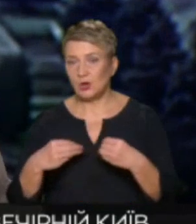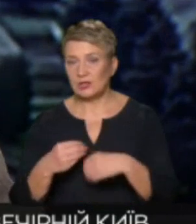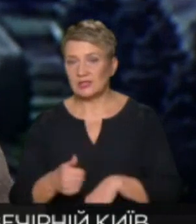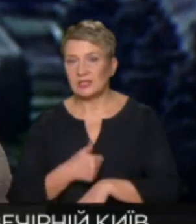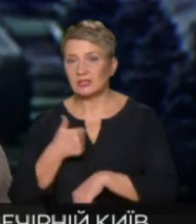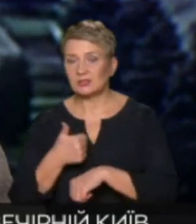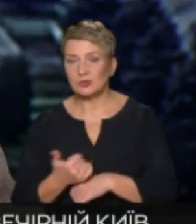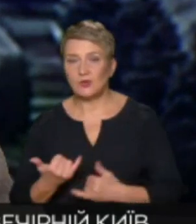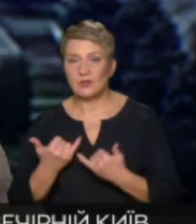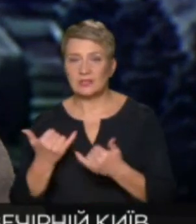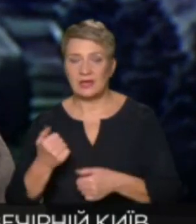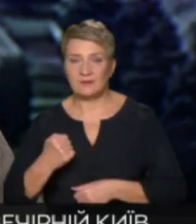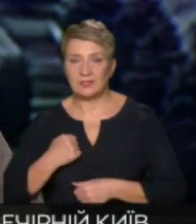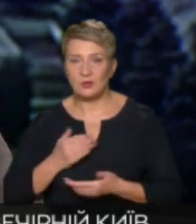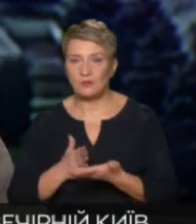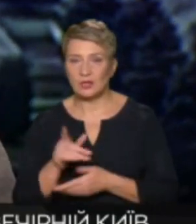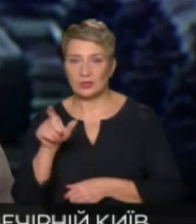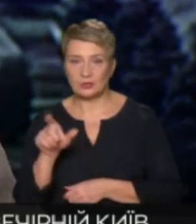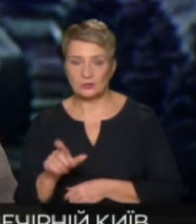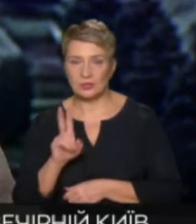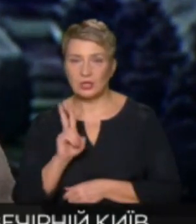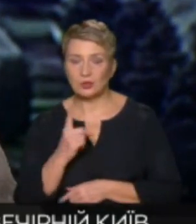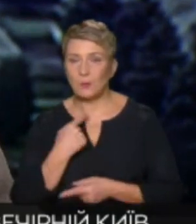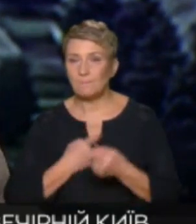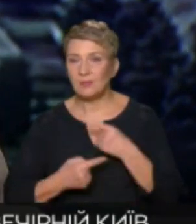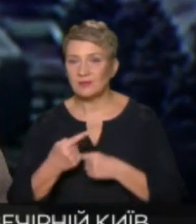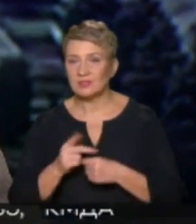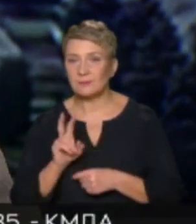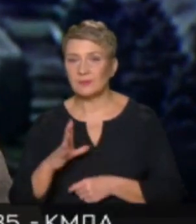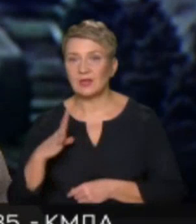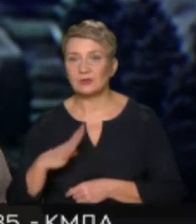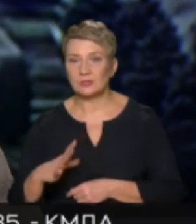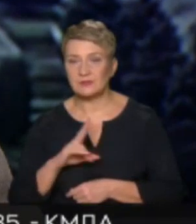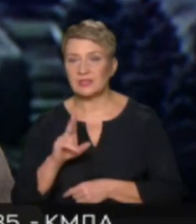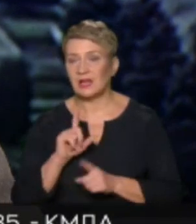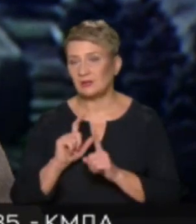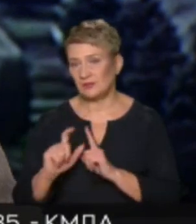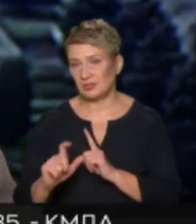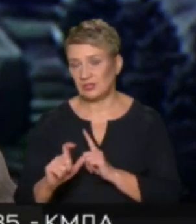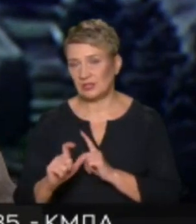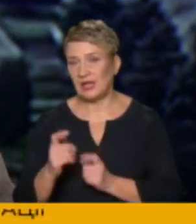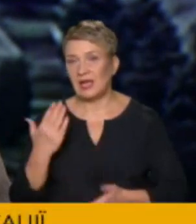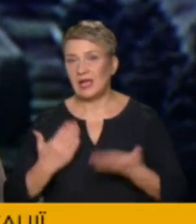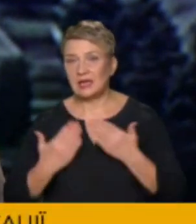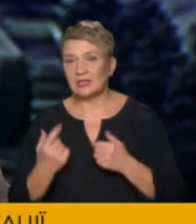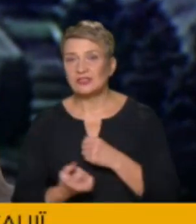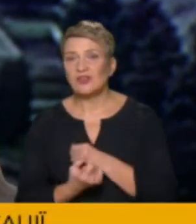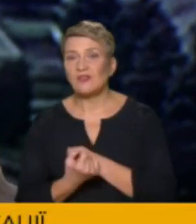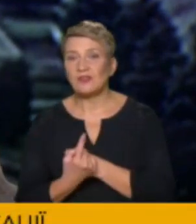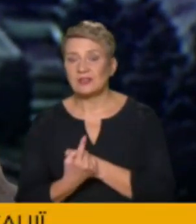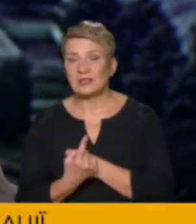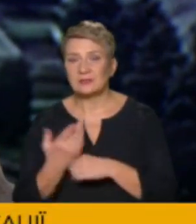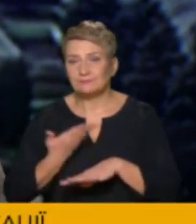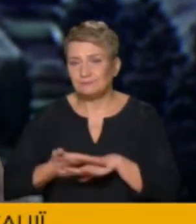для військовослужбовця, який повертається, як правильно очікувати, як реагувати. Якщо виникає кризова